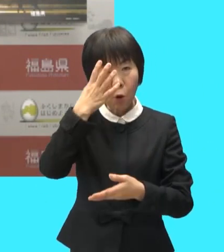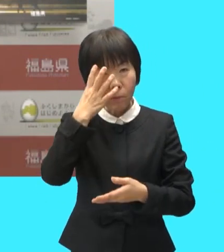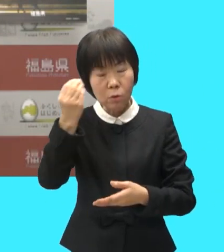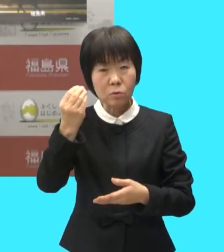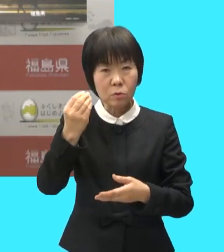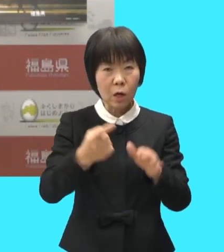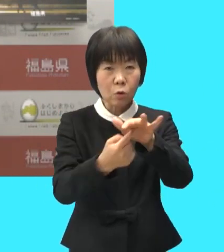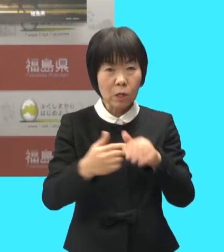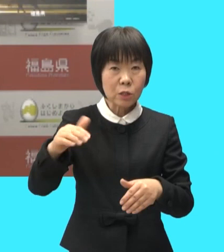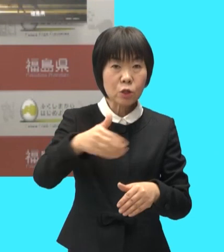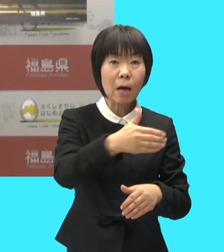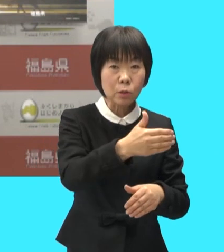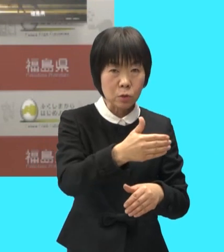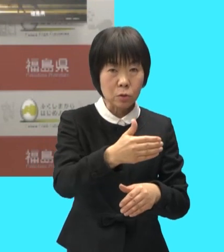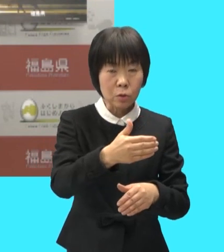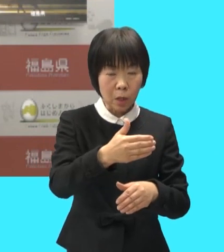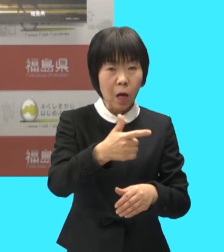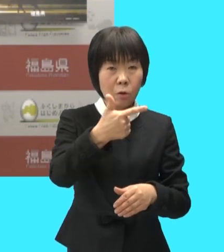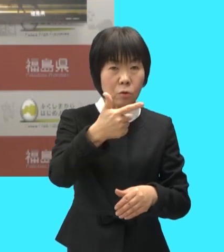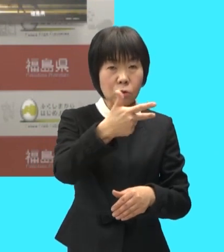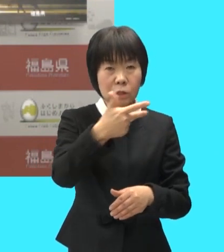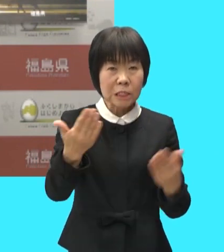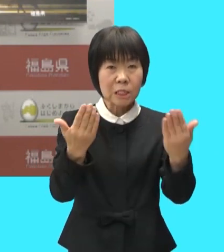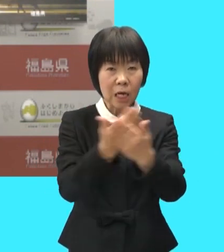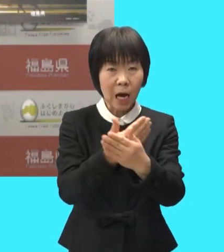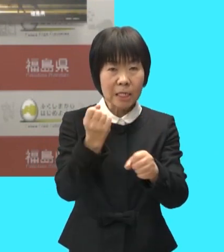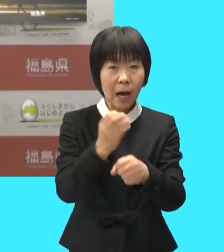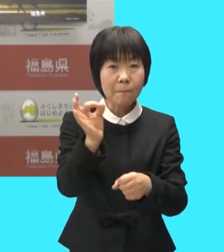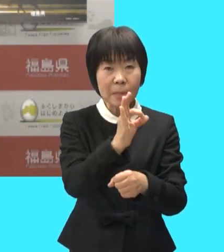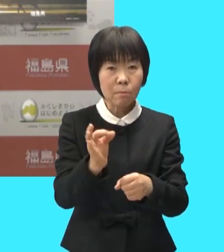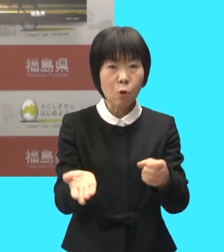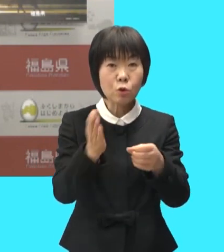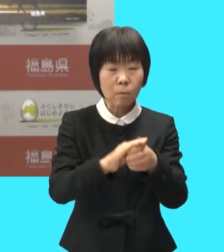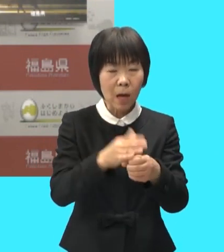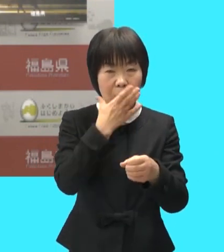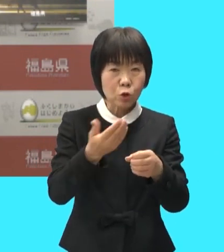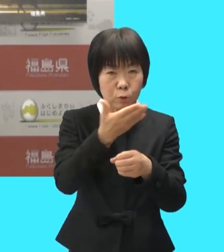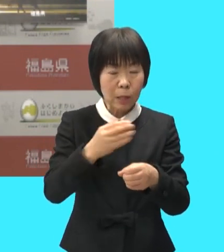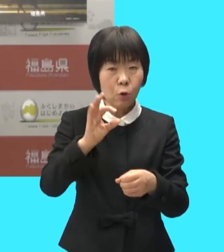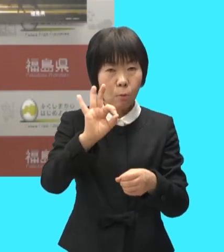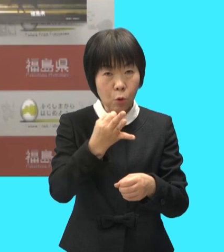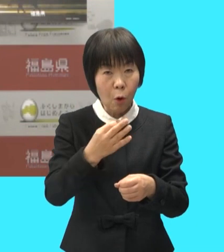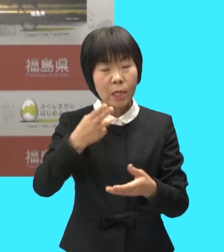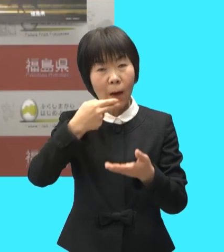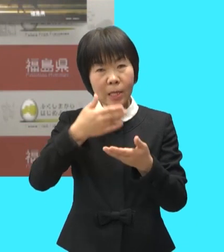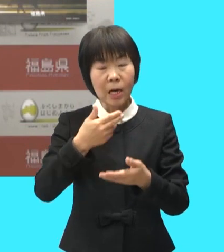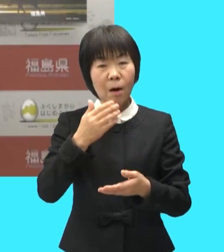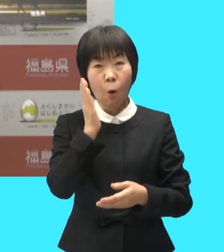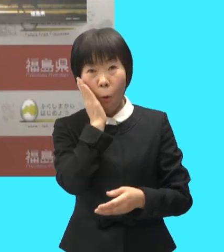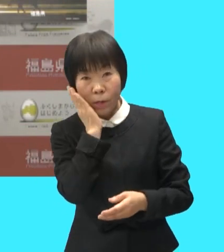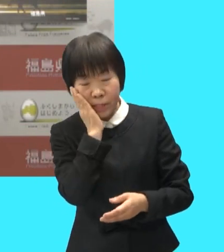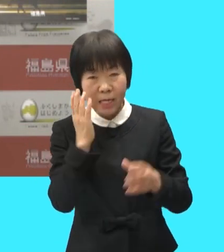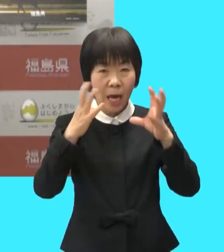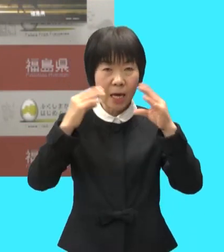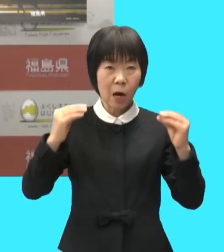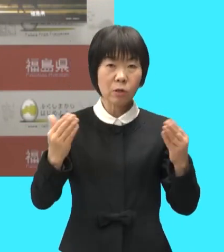水産物、あるいは6次化産品も含めですが、福島のものを食べたらおいしいと笑顔になっていただくこと、